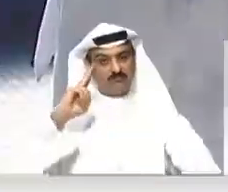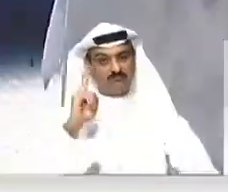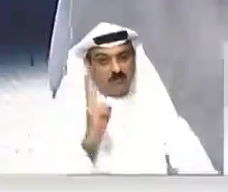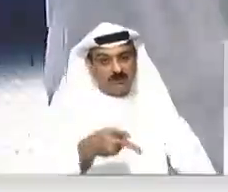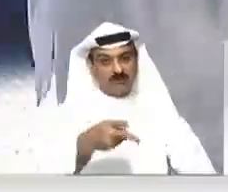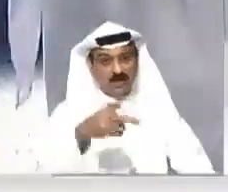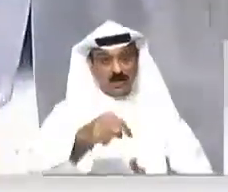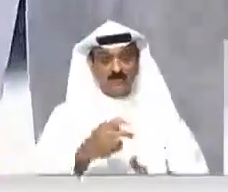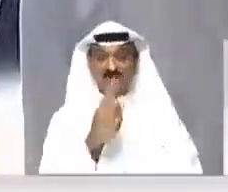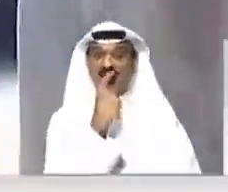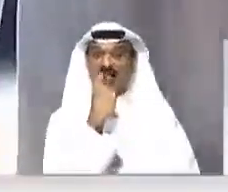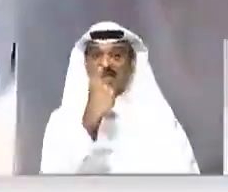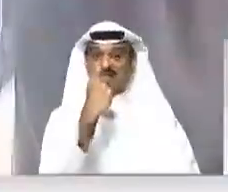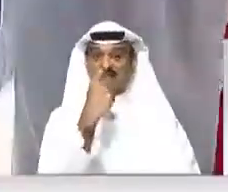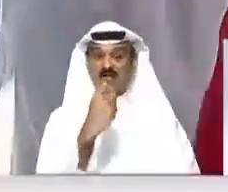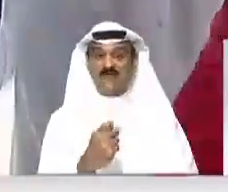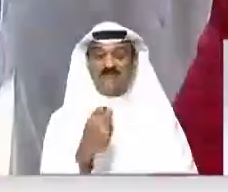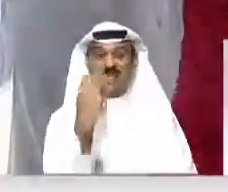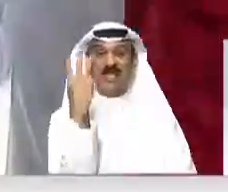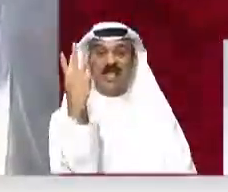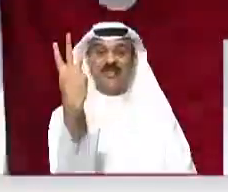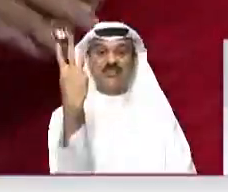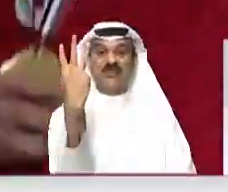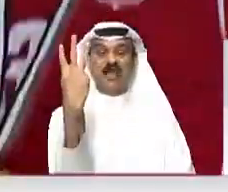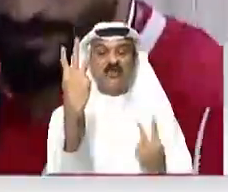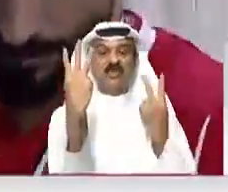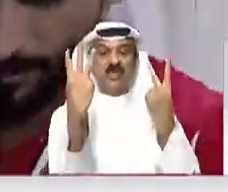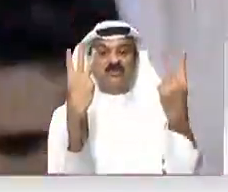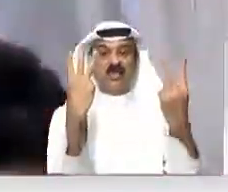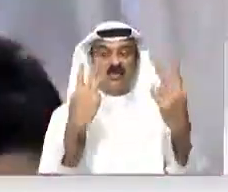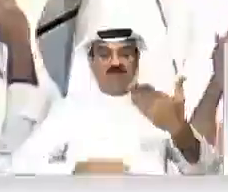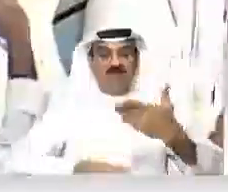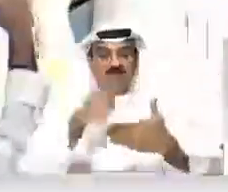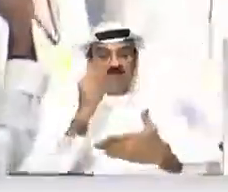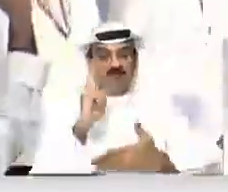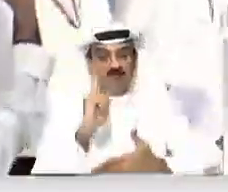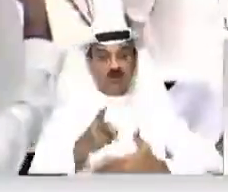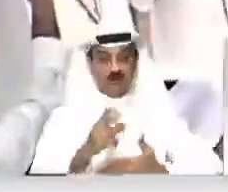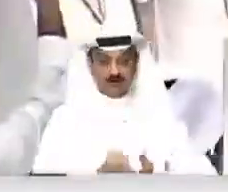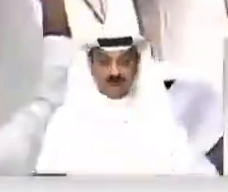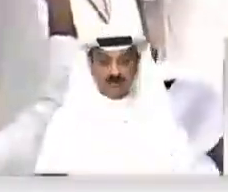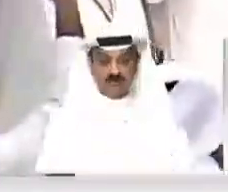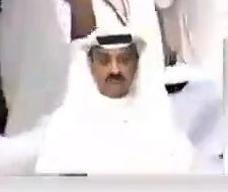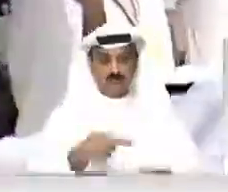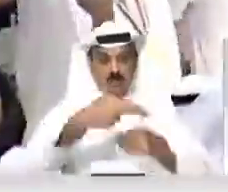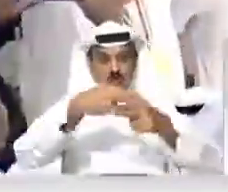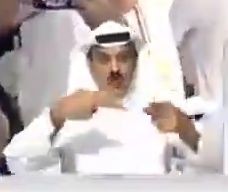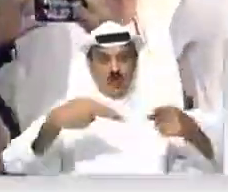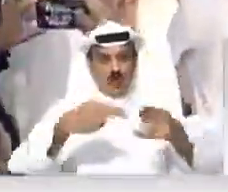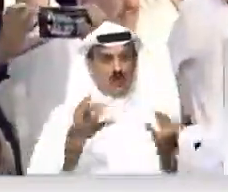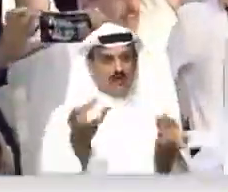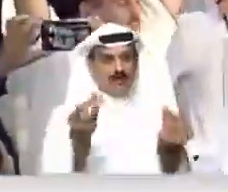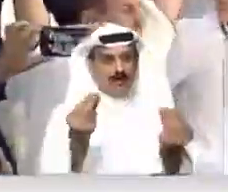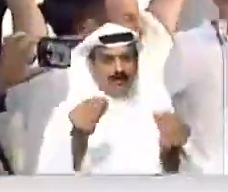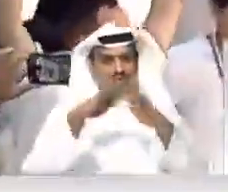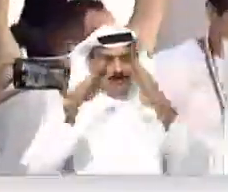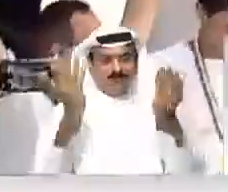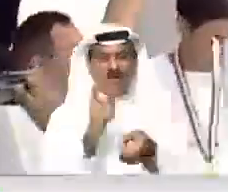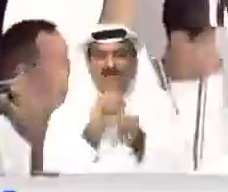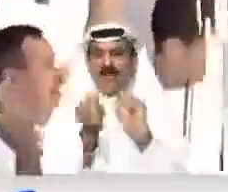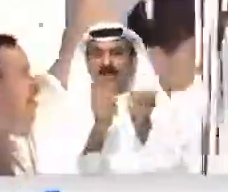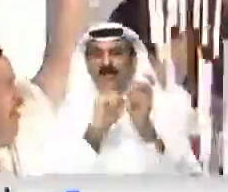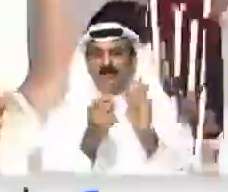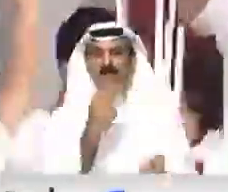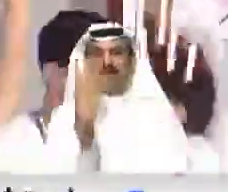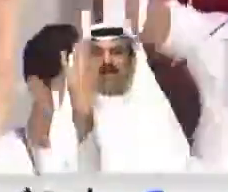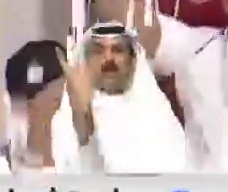ملاحقه نادي القادسيه بثلاثه اشواط مقابل شوطين وبهذا التتويج رفع العميد حصيلته في بطوله الدوري الممتاز